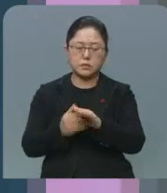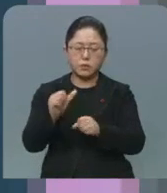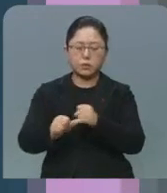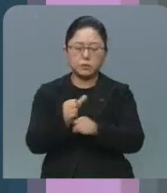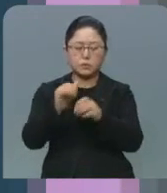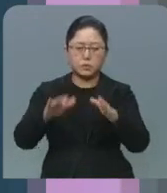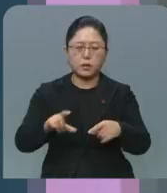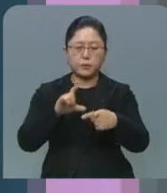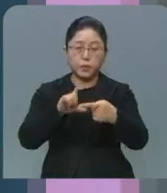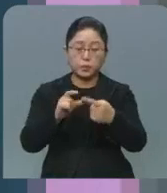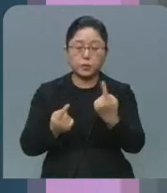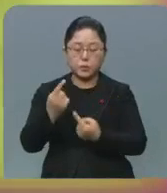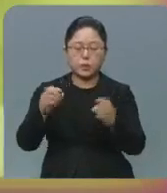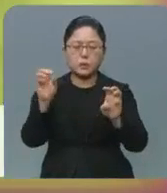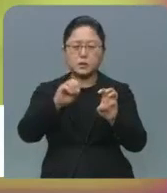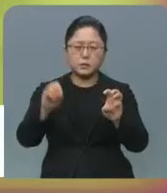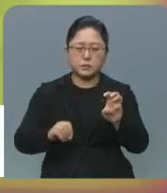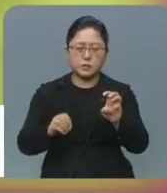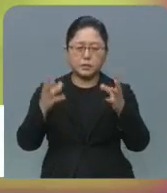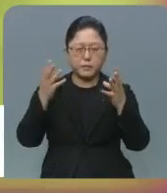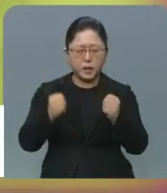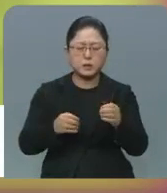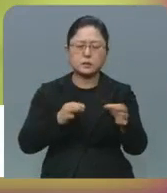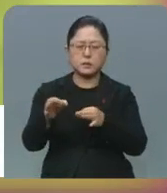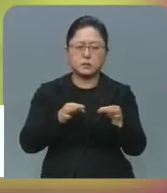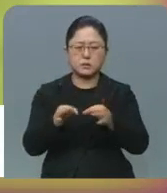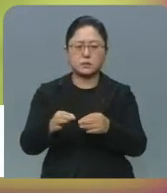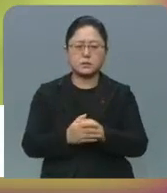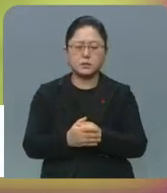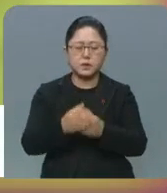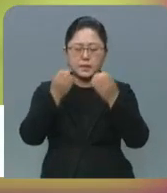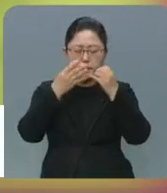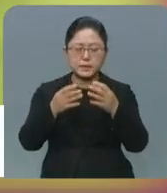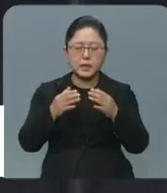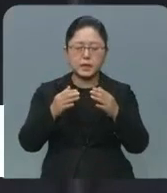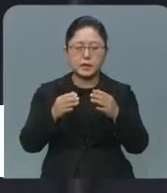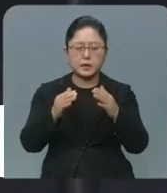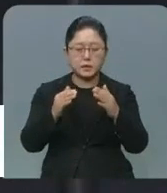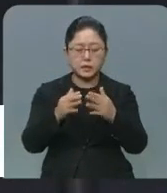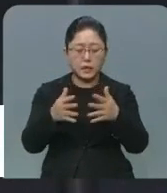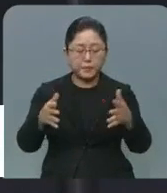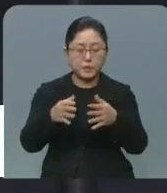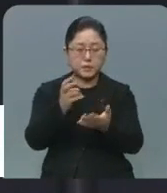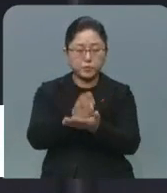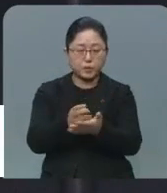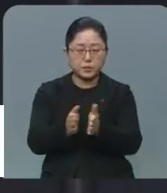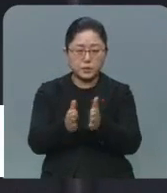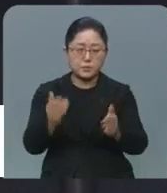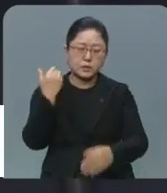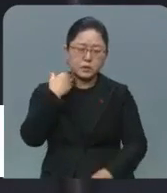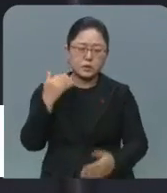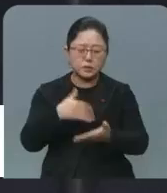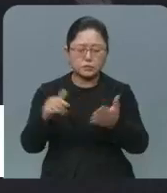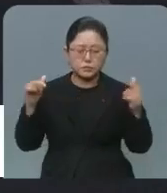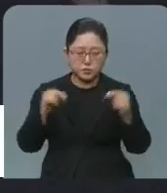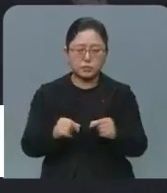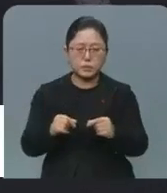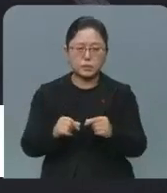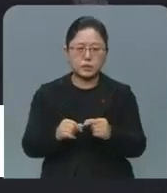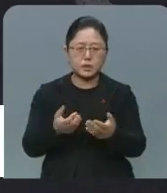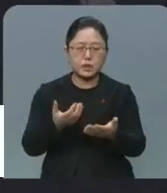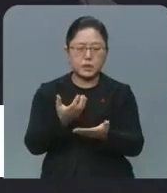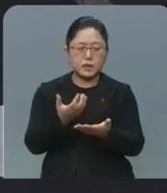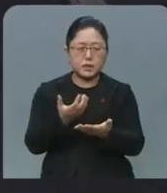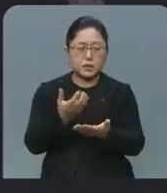5년간 평균보다 30% 이상 많은 거래량입니다. 새 임대차법 시행으로 전세 매물이 줄면서 전세값이 급등하자 세입자들이